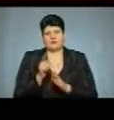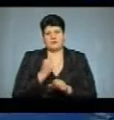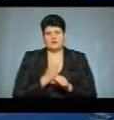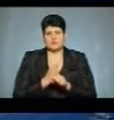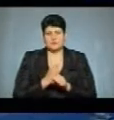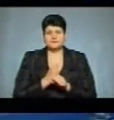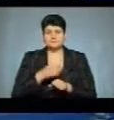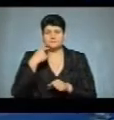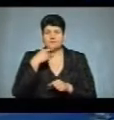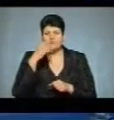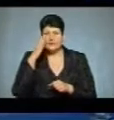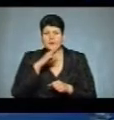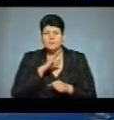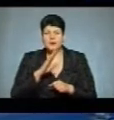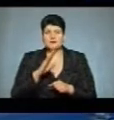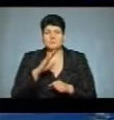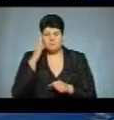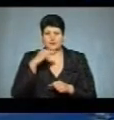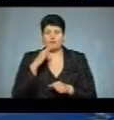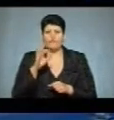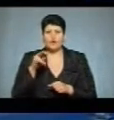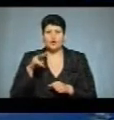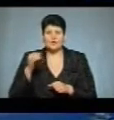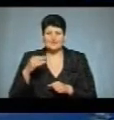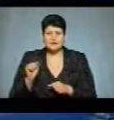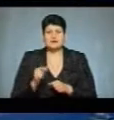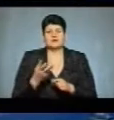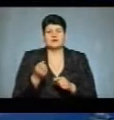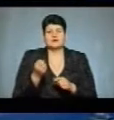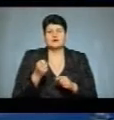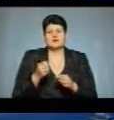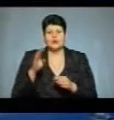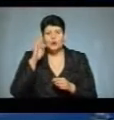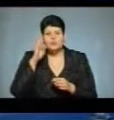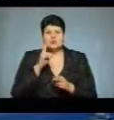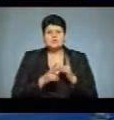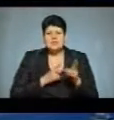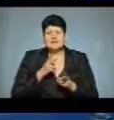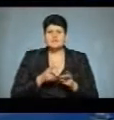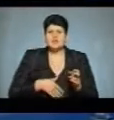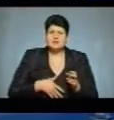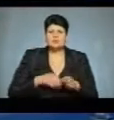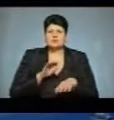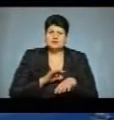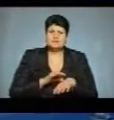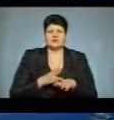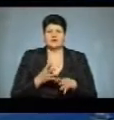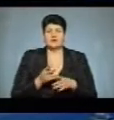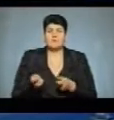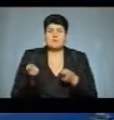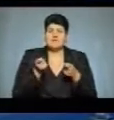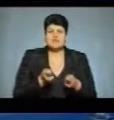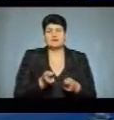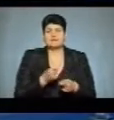словами батька Романа Кулака Володимира, 20 червня 2017 року хлопчик скаржився на біль у животі. Тоді його привезли у Жидачівську